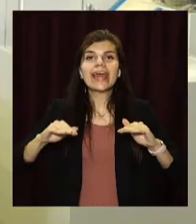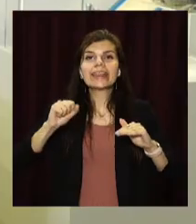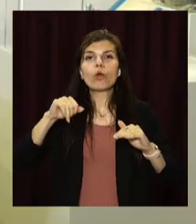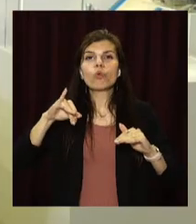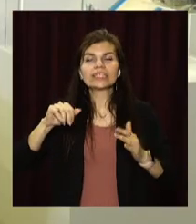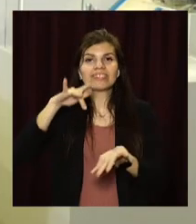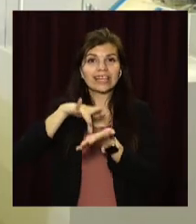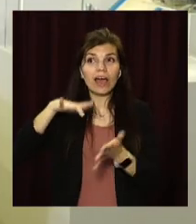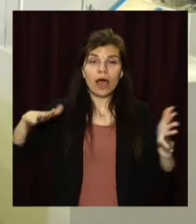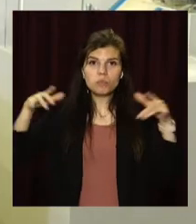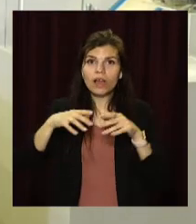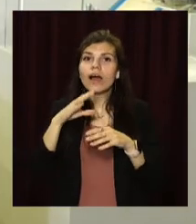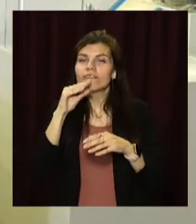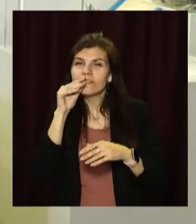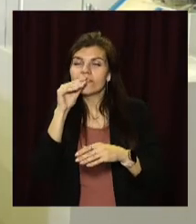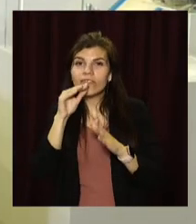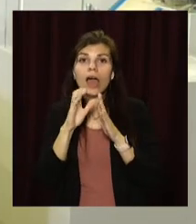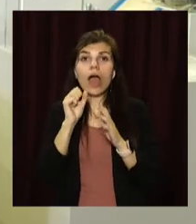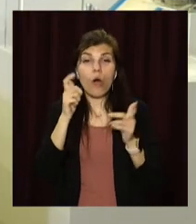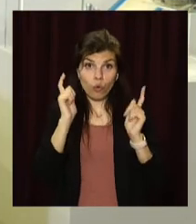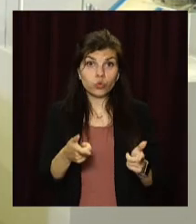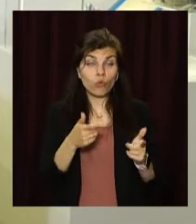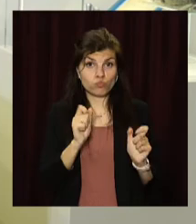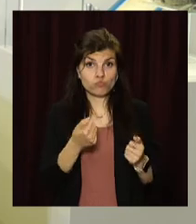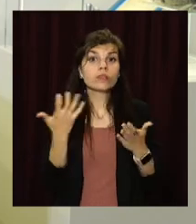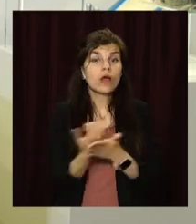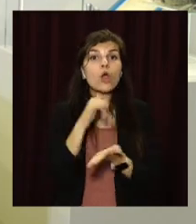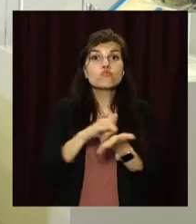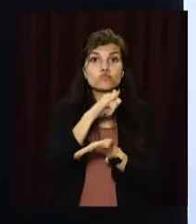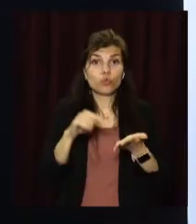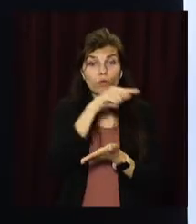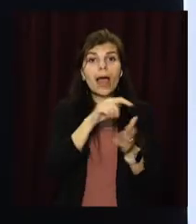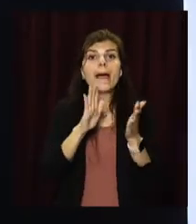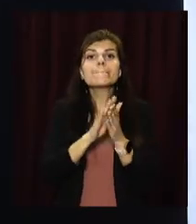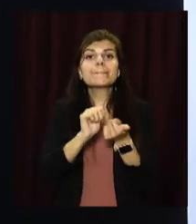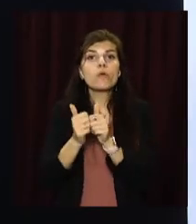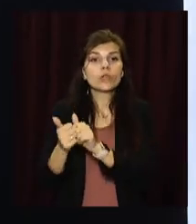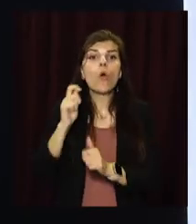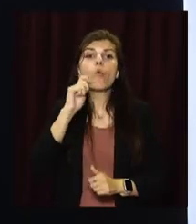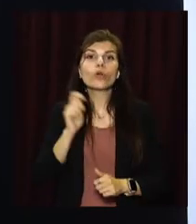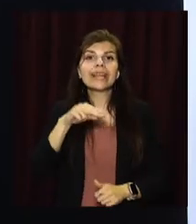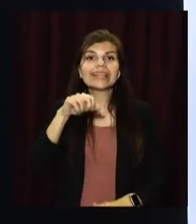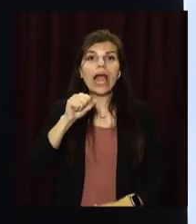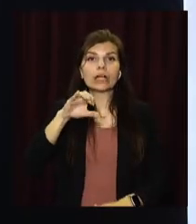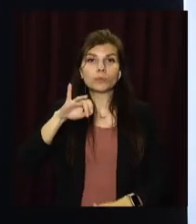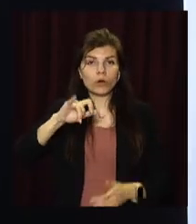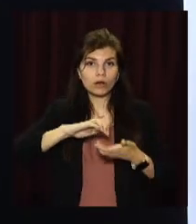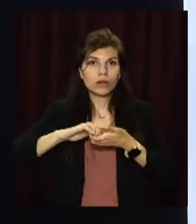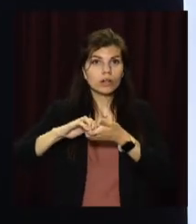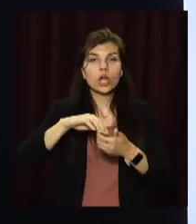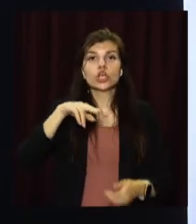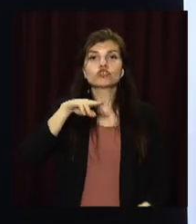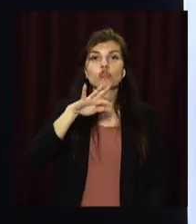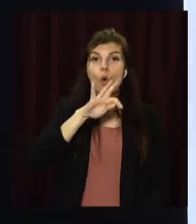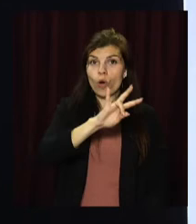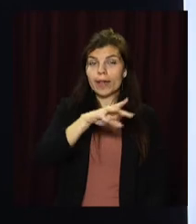юнацтва. Готову аудіокнигу можна знайти та прослухати на YouTube-каналі бібліотеки української діаспори імені Джона